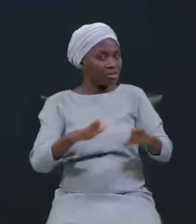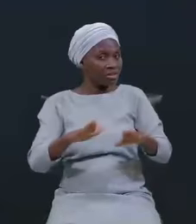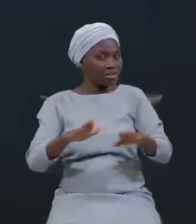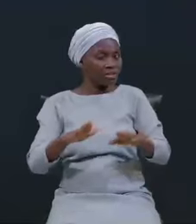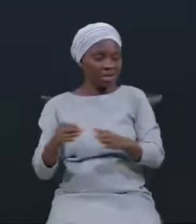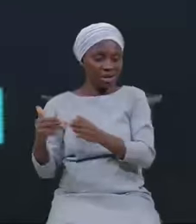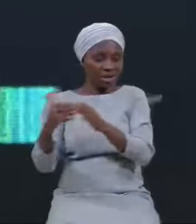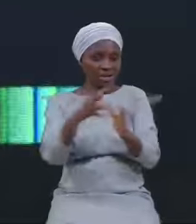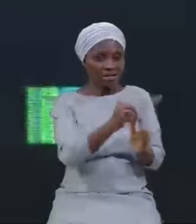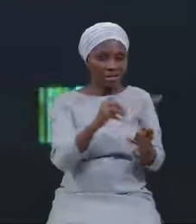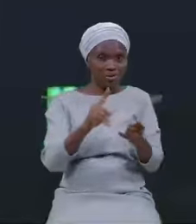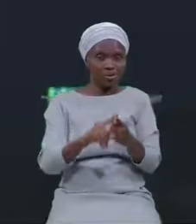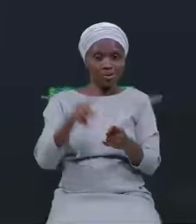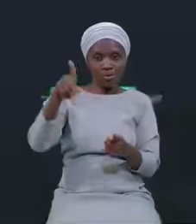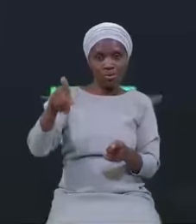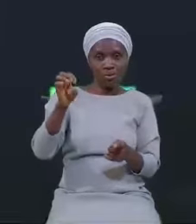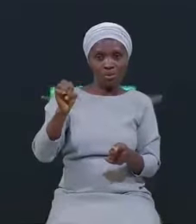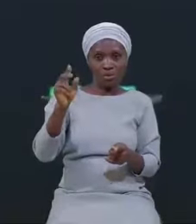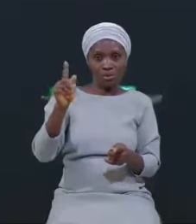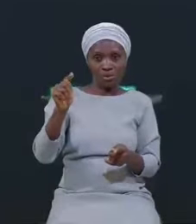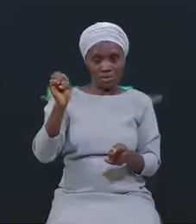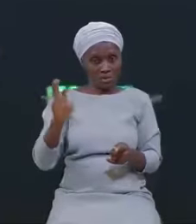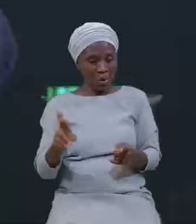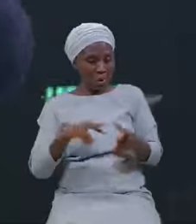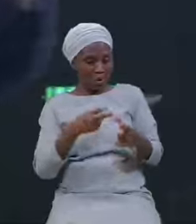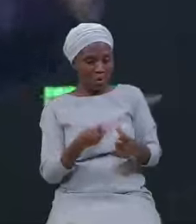a pas envoyées vers l'un des dirigeants